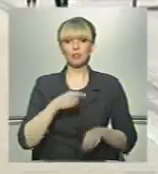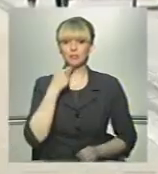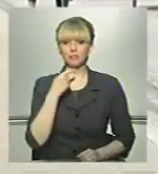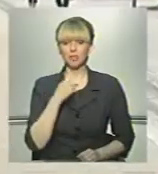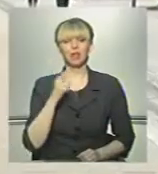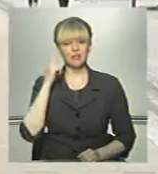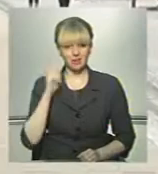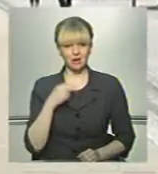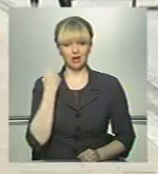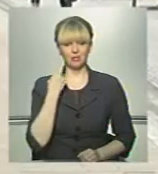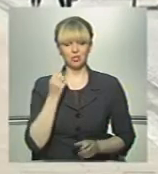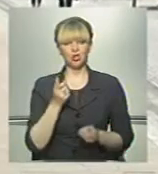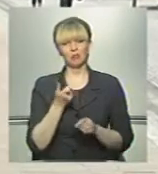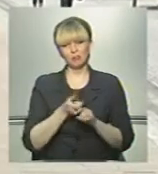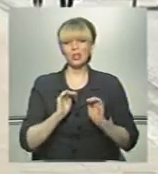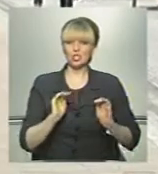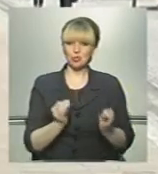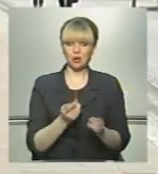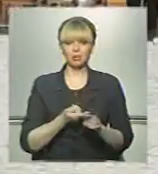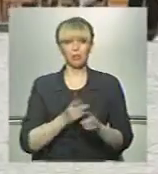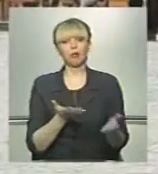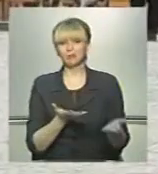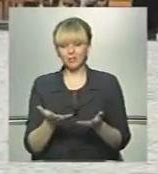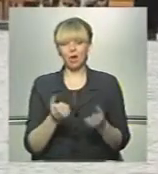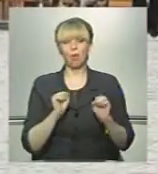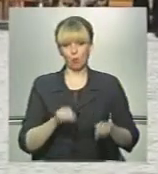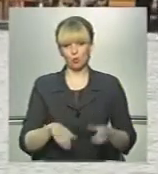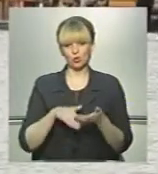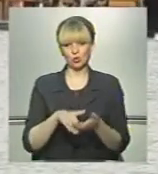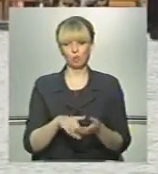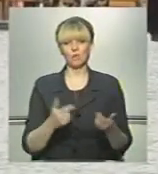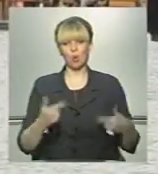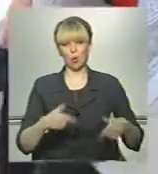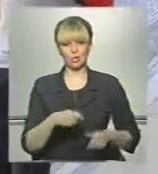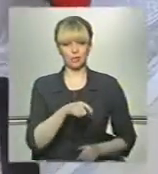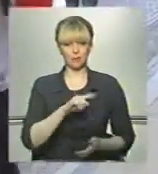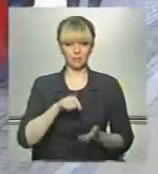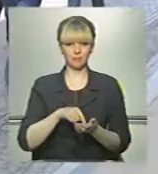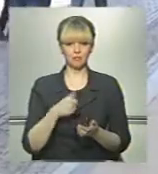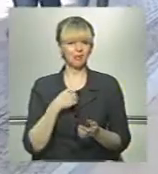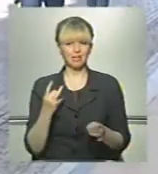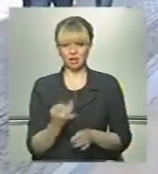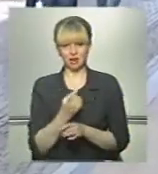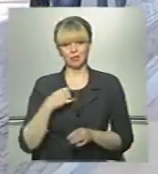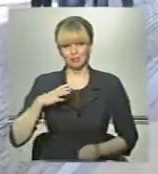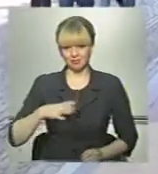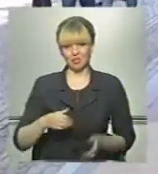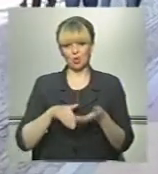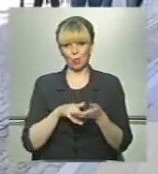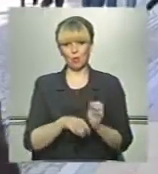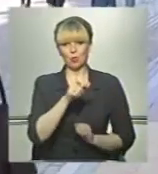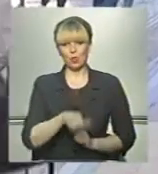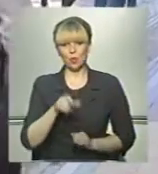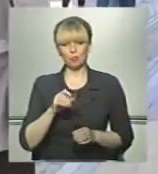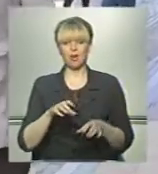каже, володіє іноземною ще більш-менш, а тому хоч якось та може допомогти гостям міста. Мені вже неодноразово доводилося допомагати людям